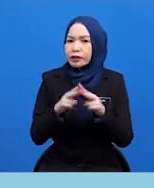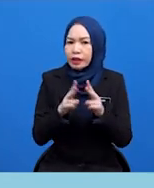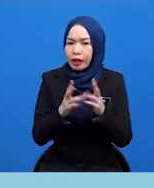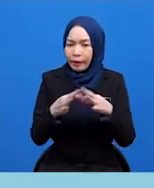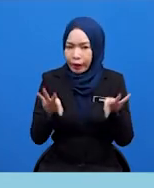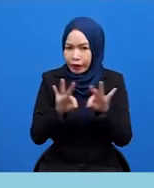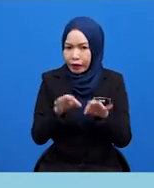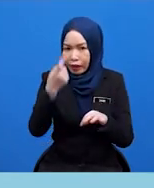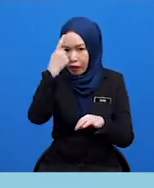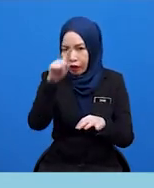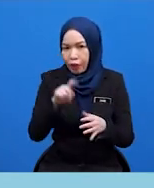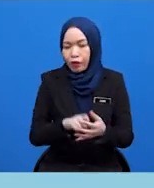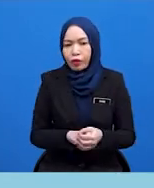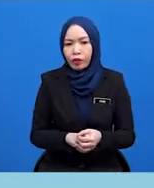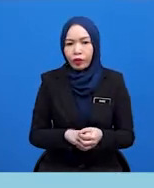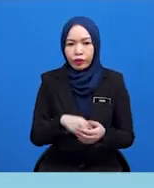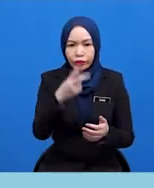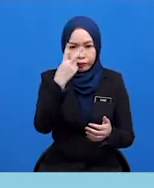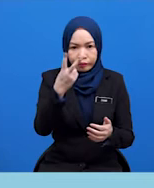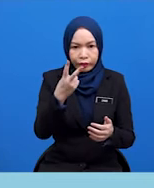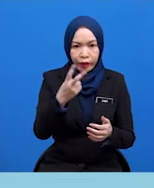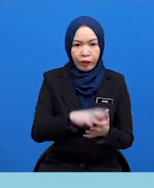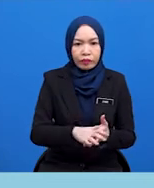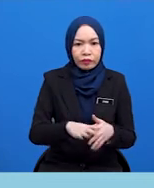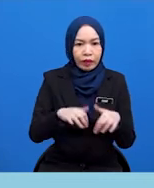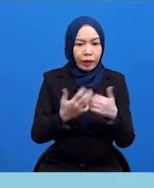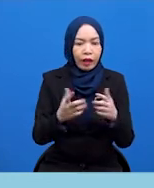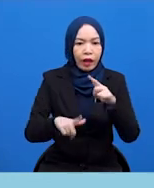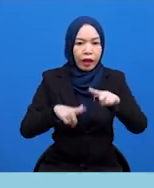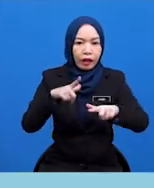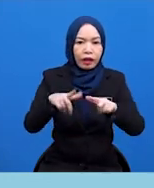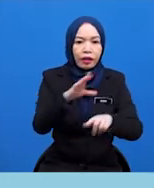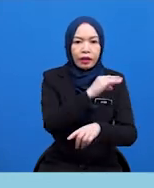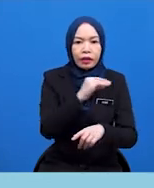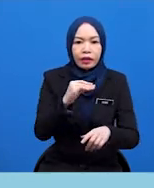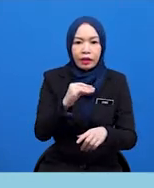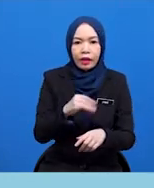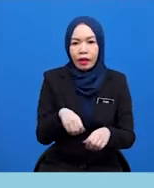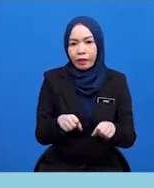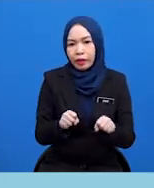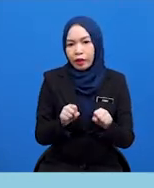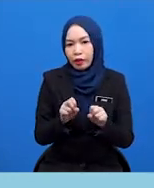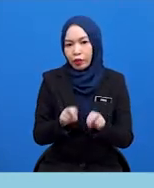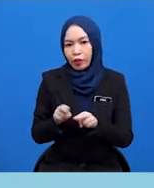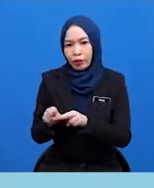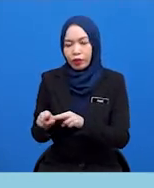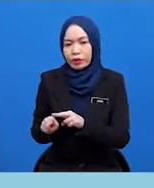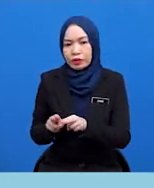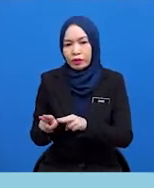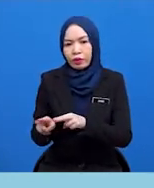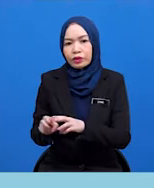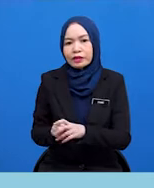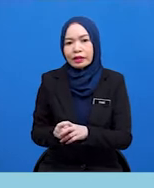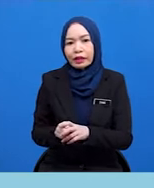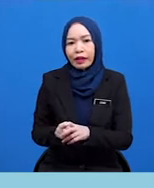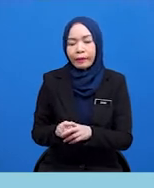impak, mencadangkan langkah dan menguruskan risiko alam sekitar sebelum sesuatu